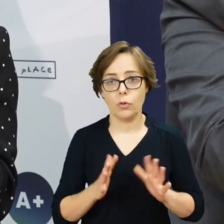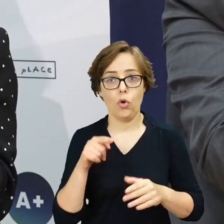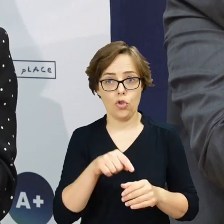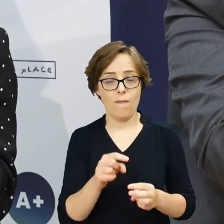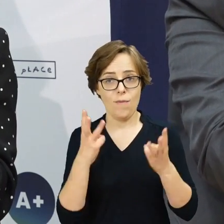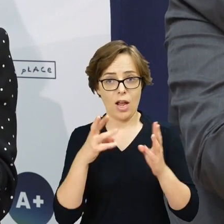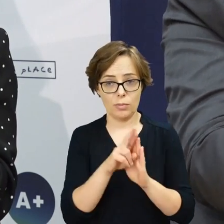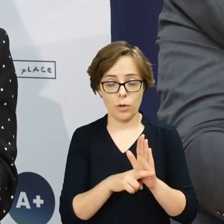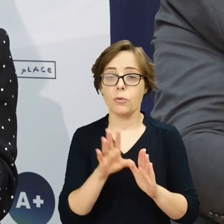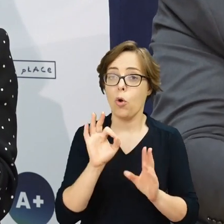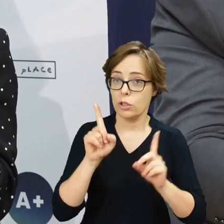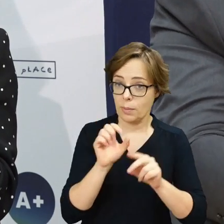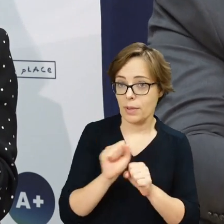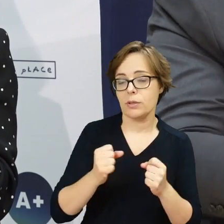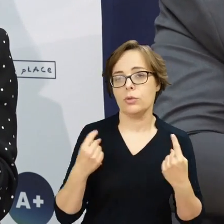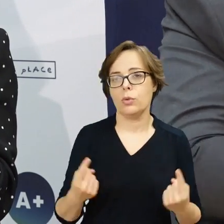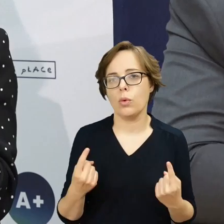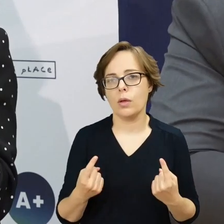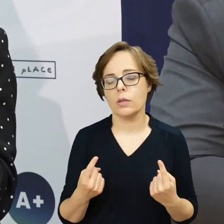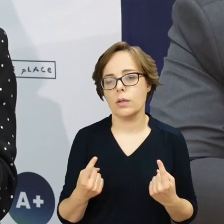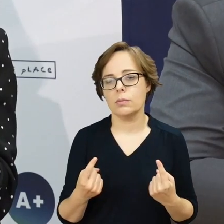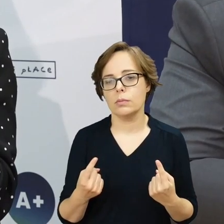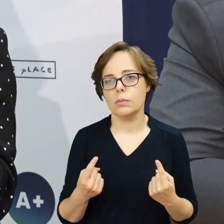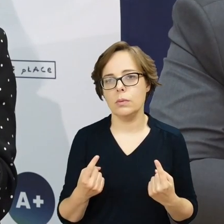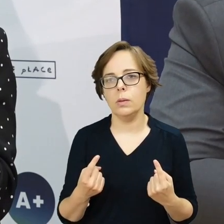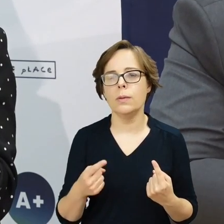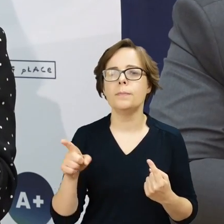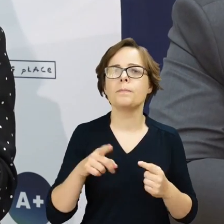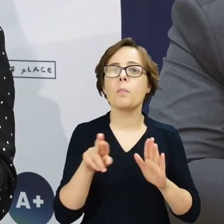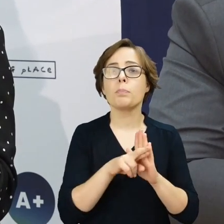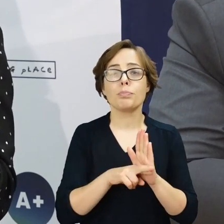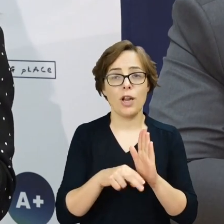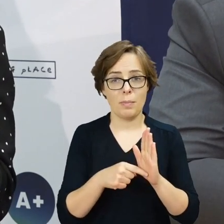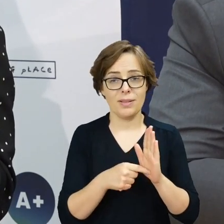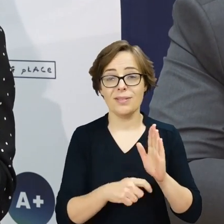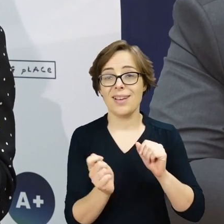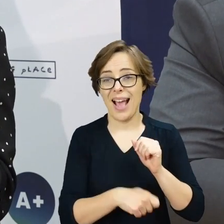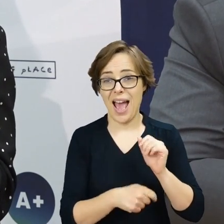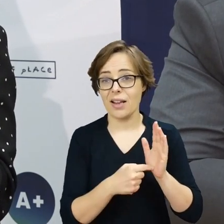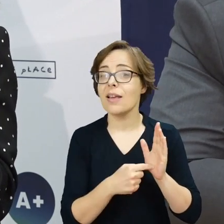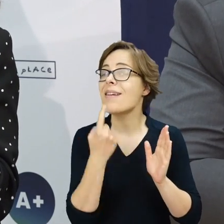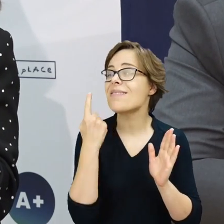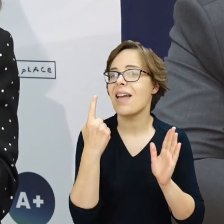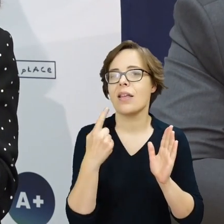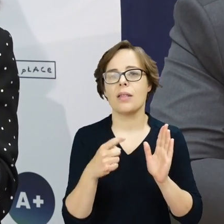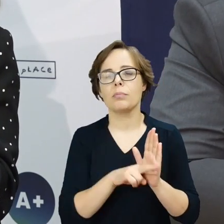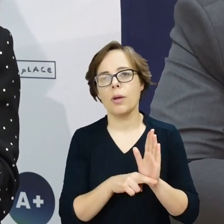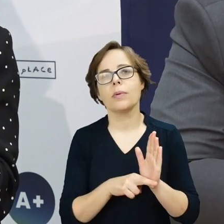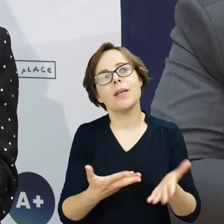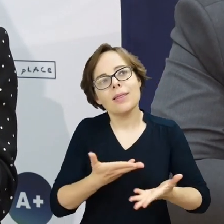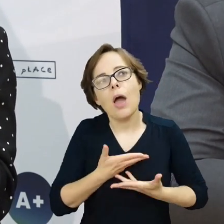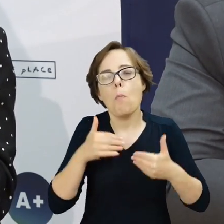takie sytuacje, w których przepis karny jest jedynym przepisem, który daje nam jakiś środek prawny do